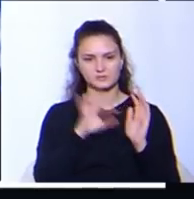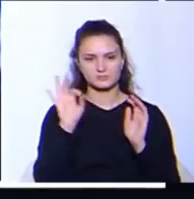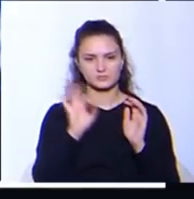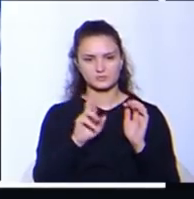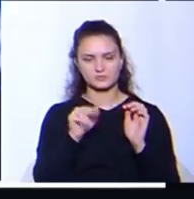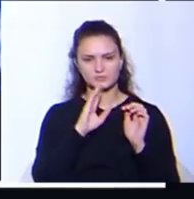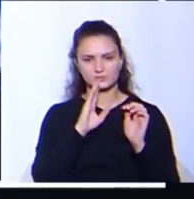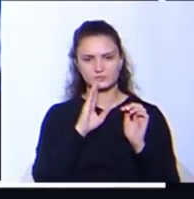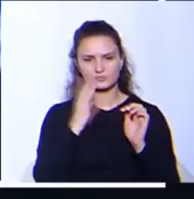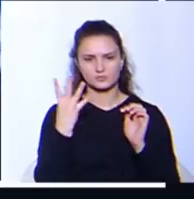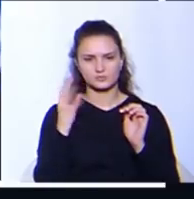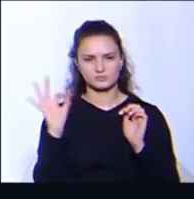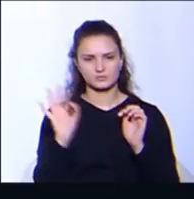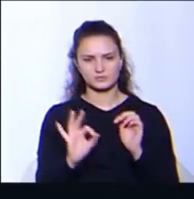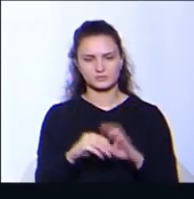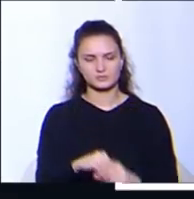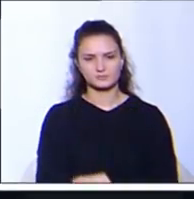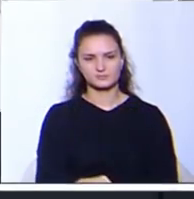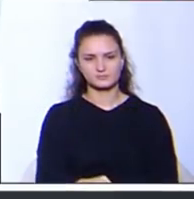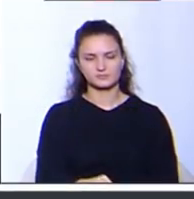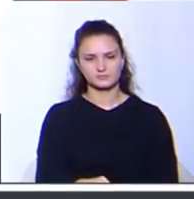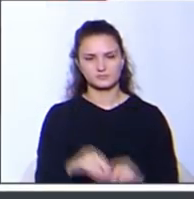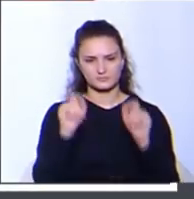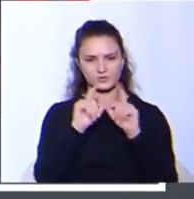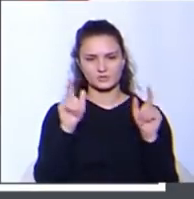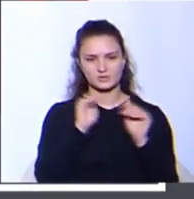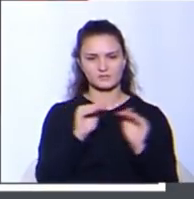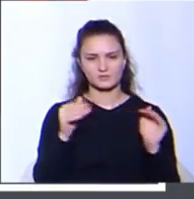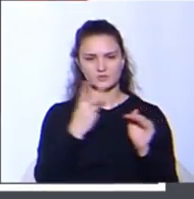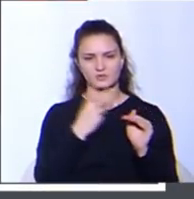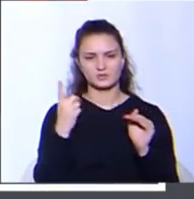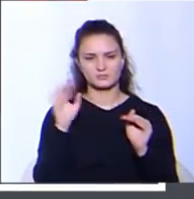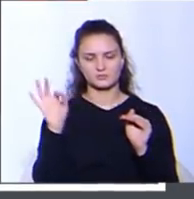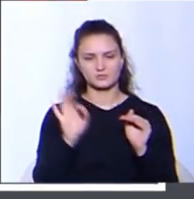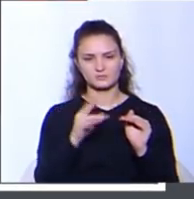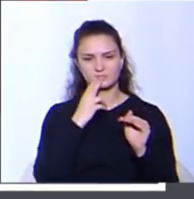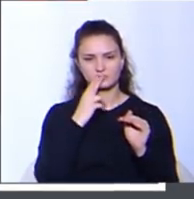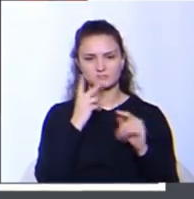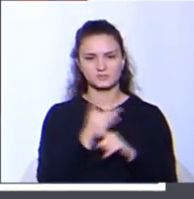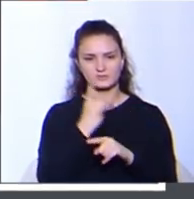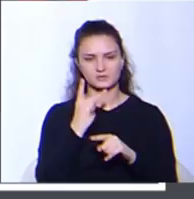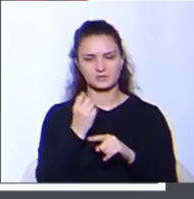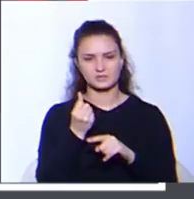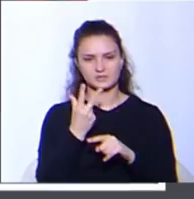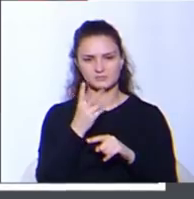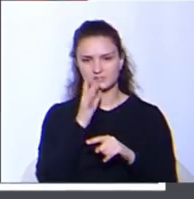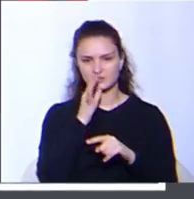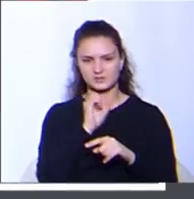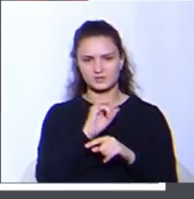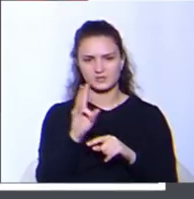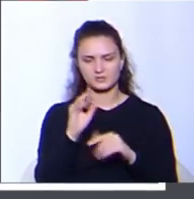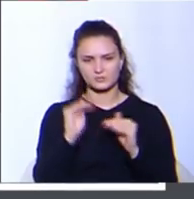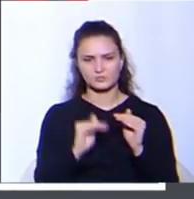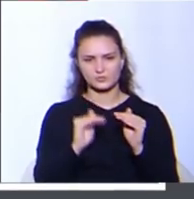და გოგონების 4%. მოსწავლეთა 21%-მა მოწევა პირველად 13 წლის ან